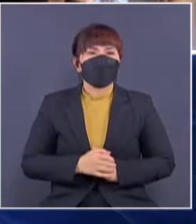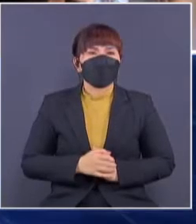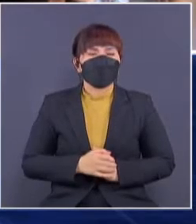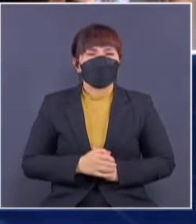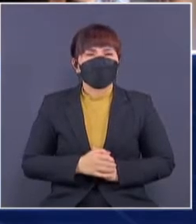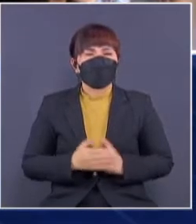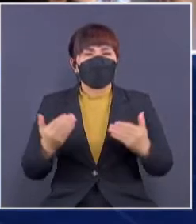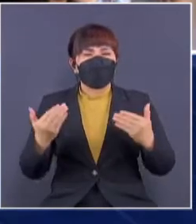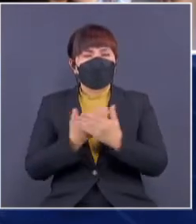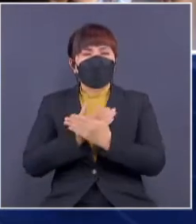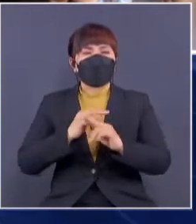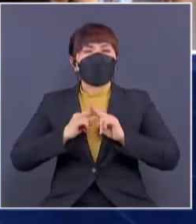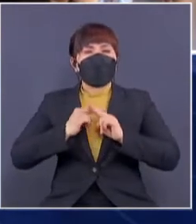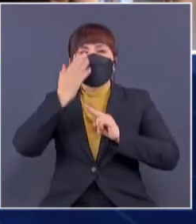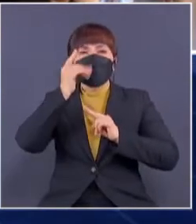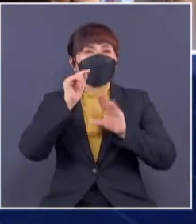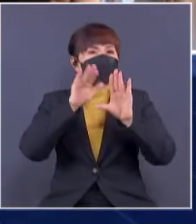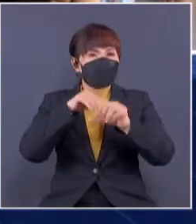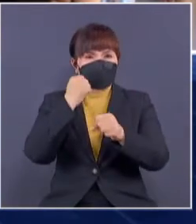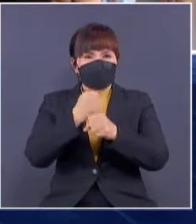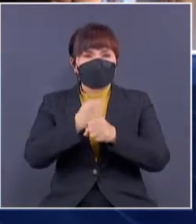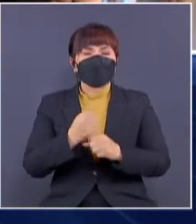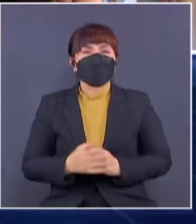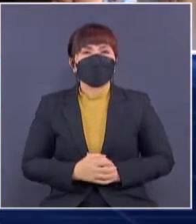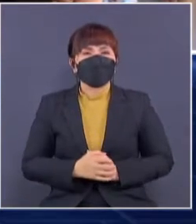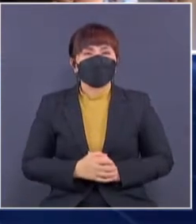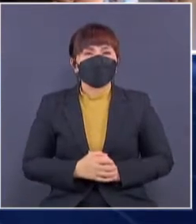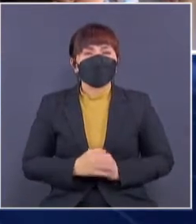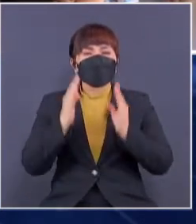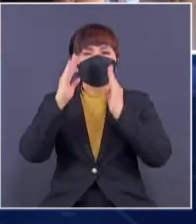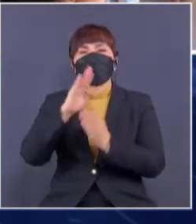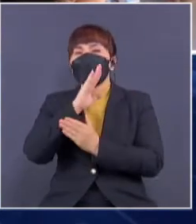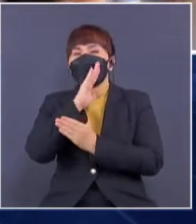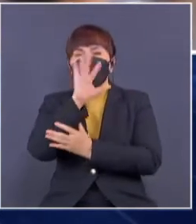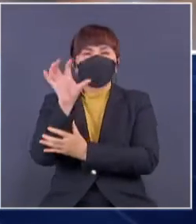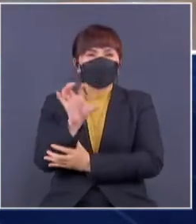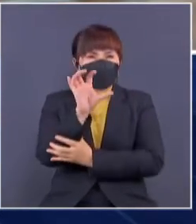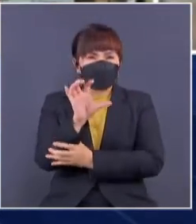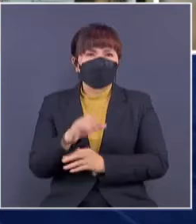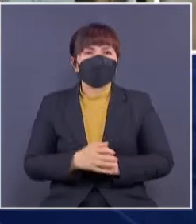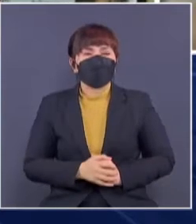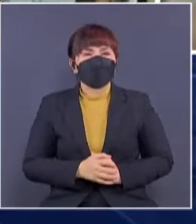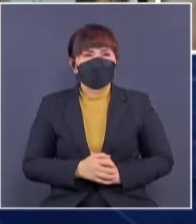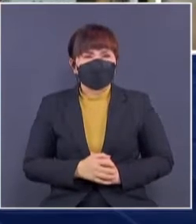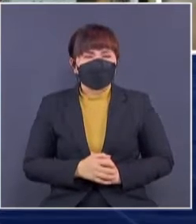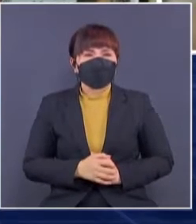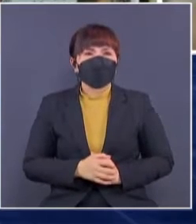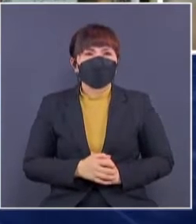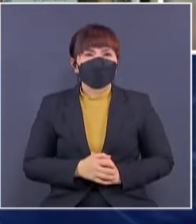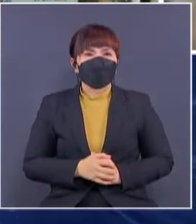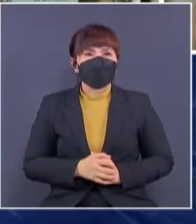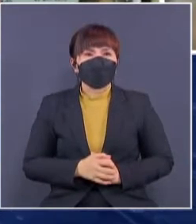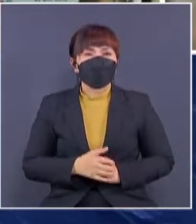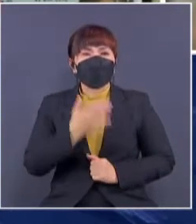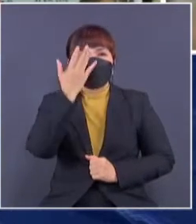มาปลอมเป็นตัวเอง สมัครงาน ใช้ในการสมัครงานคือตั้งใจตั้งแต่ต้นนะฮะตั้งใจที่จะมาข